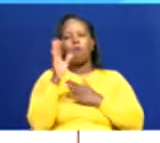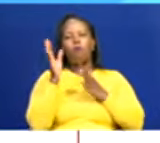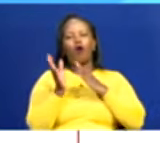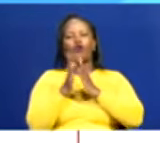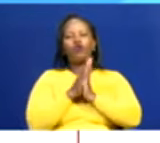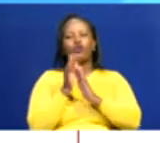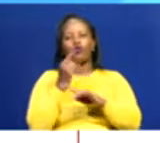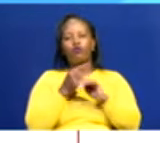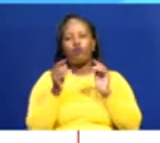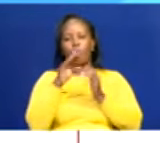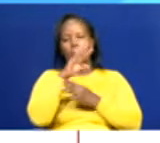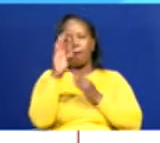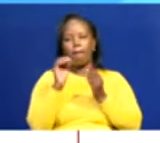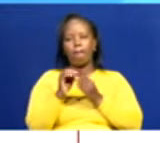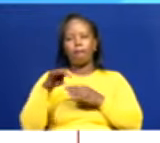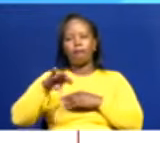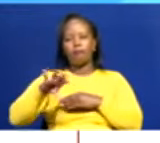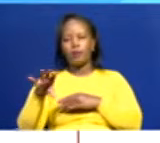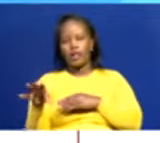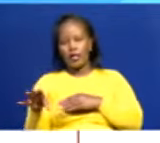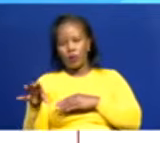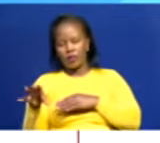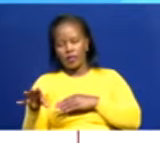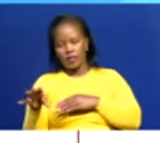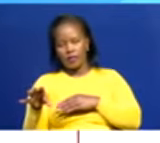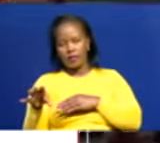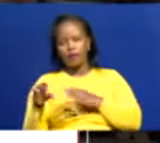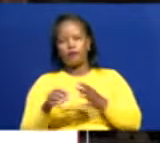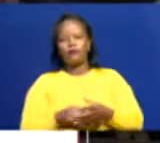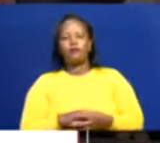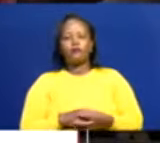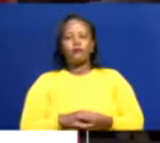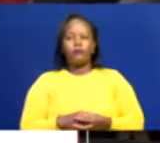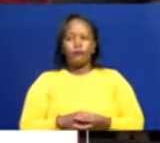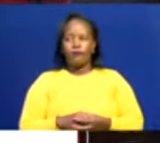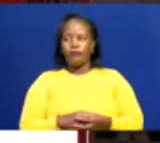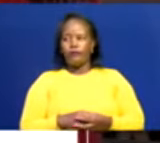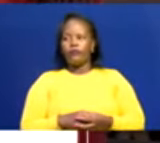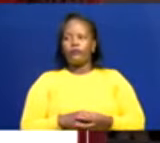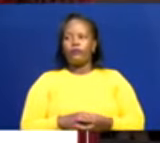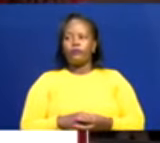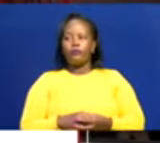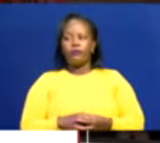nyingine zaidi ni katika mkusanyiko wetu wa habari za magatuzi.